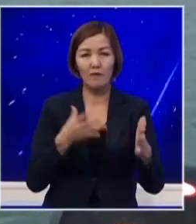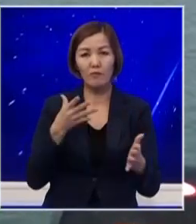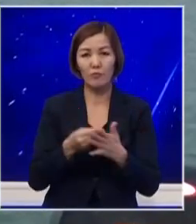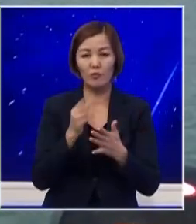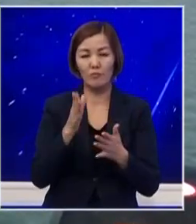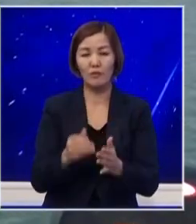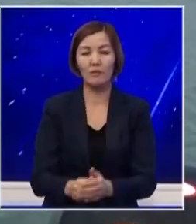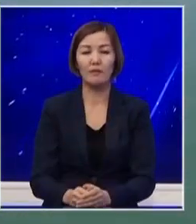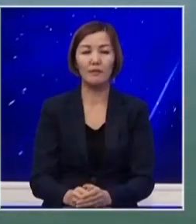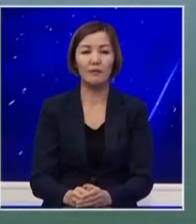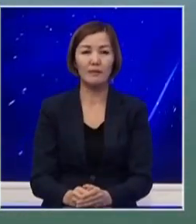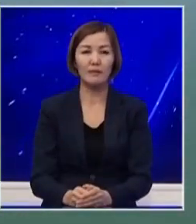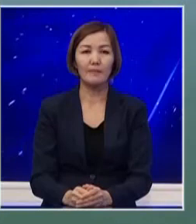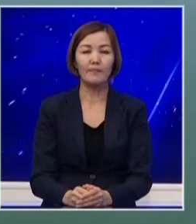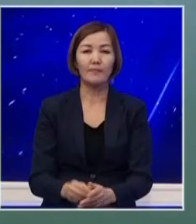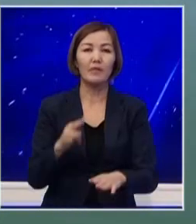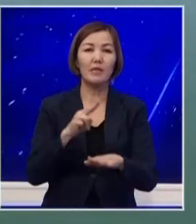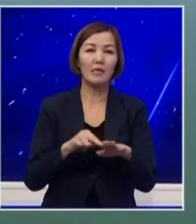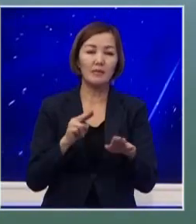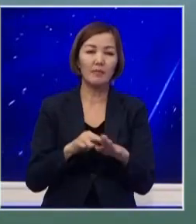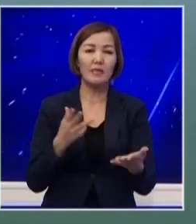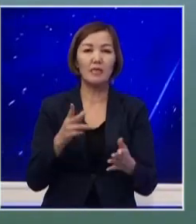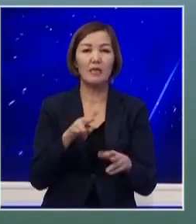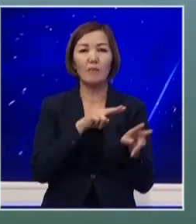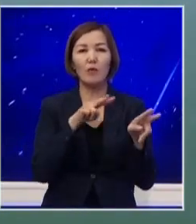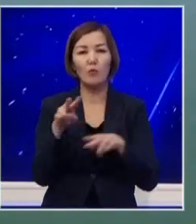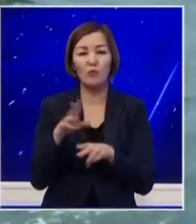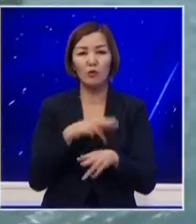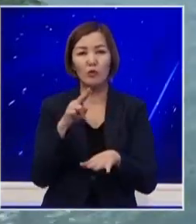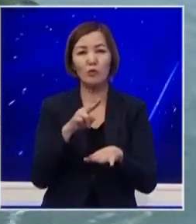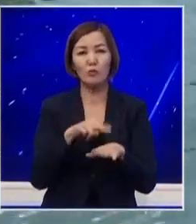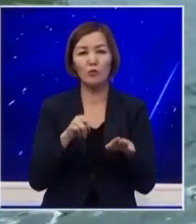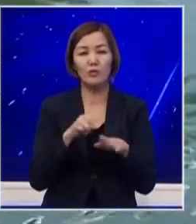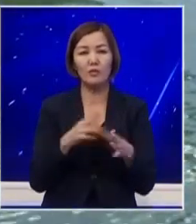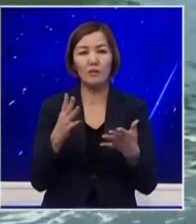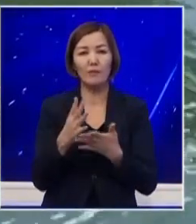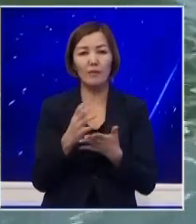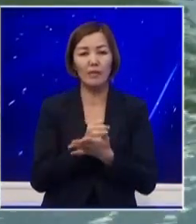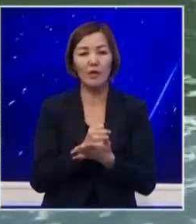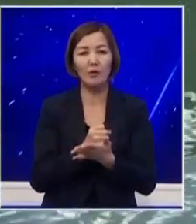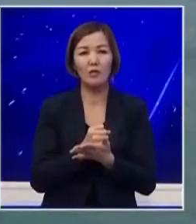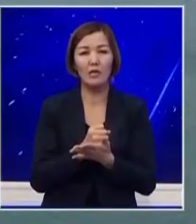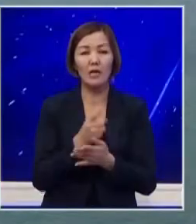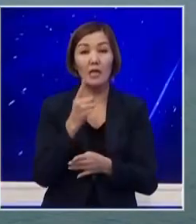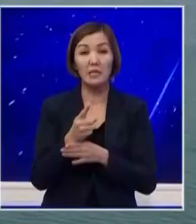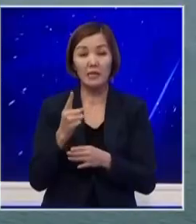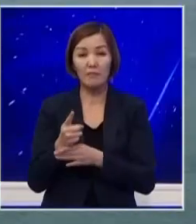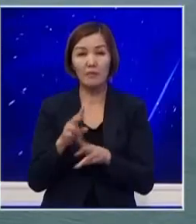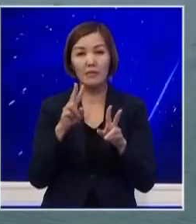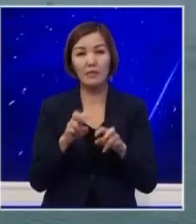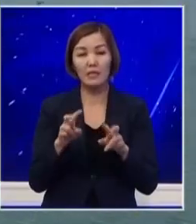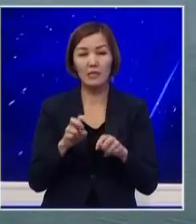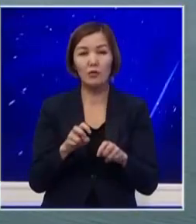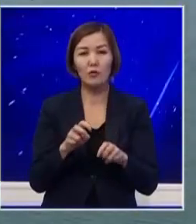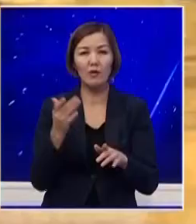арыз берілген. Инспекторлар мен қорықшылардың айтуынша, учаскелердің резервтік қорында балық өндіруге тыйым салынғанына қарамастан тексеру